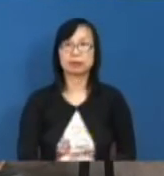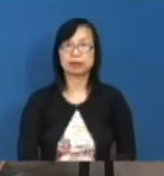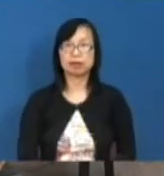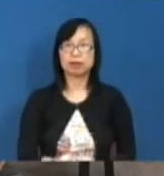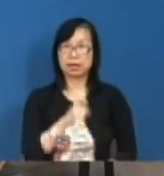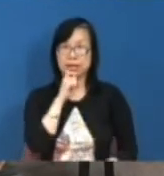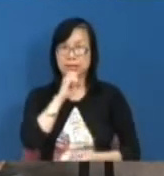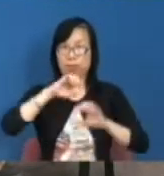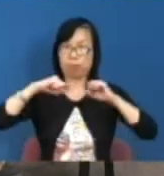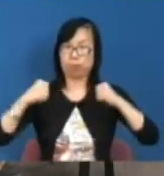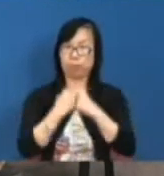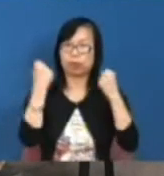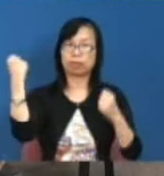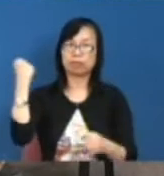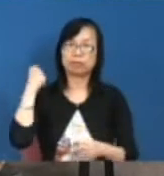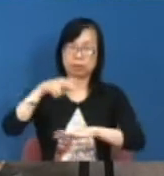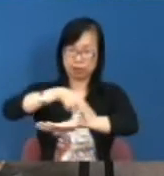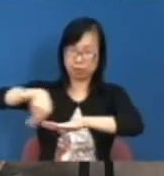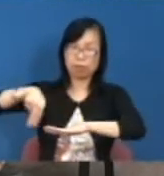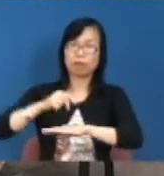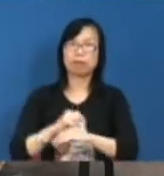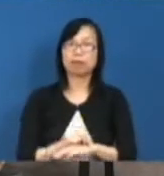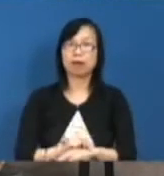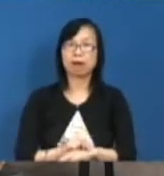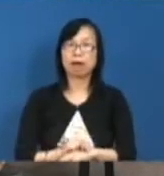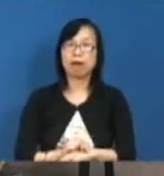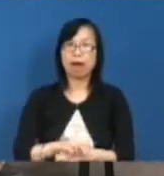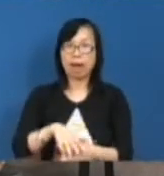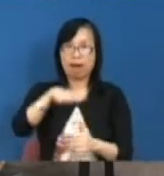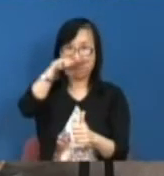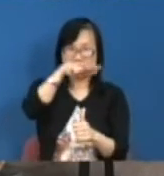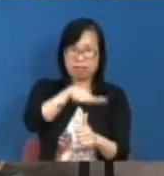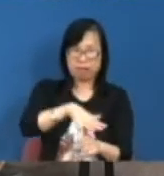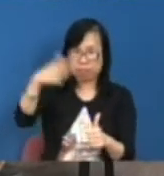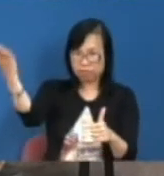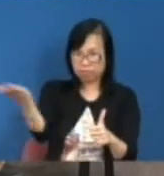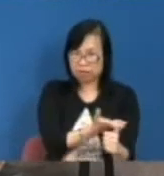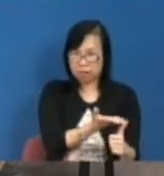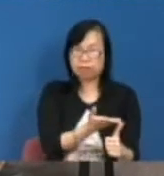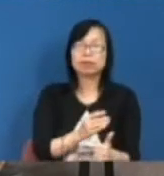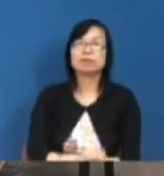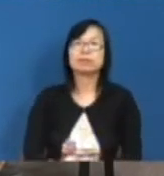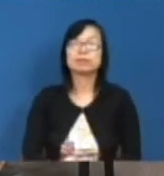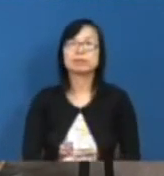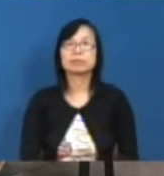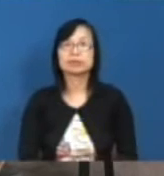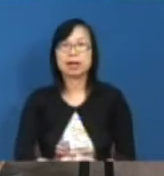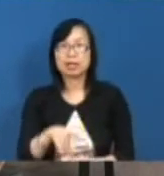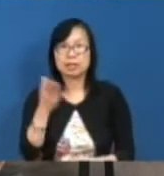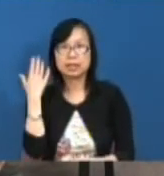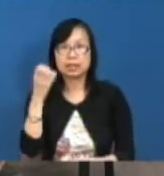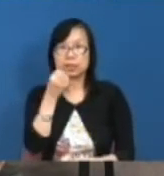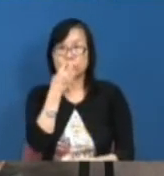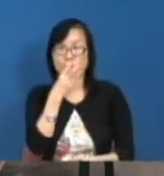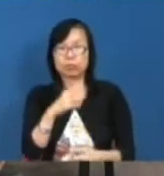有暴力嘅計劃啦，執行暗殺隊啦，殺咗林斌啦，咁話呢啲係咩嚟嘅